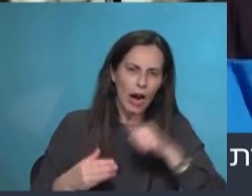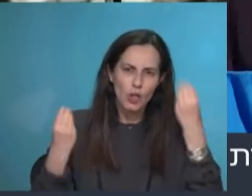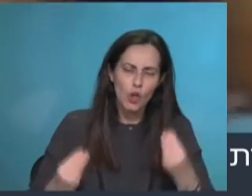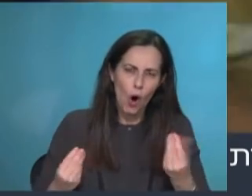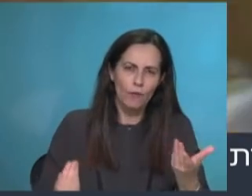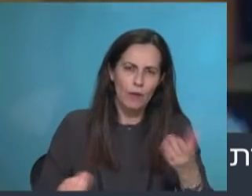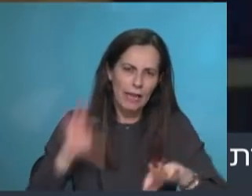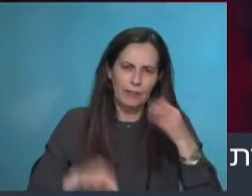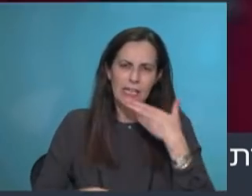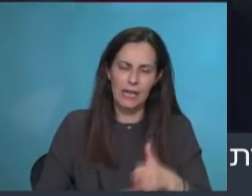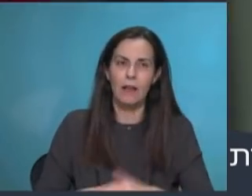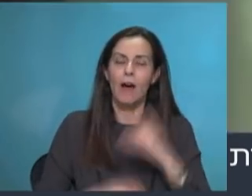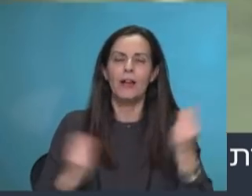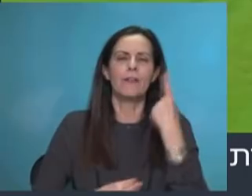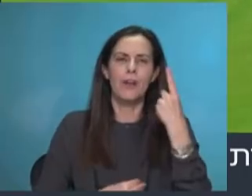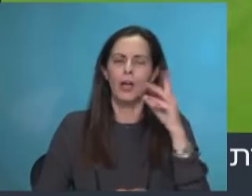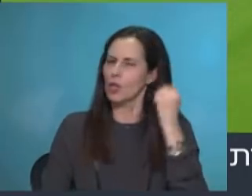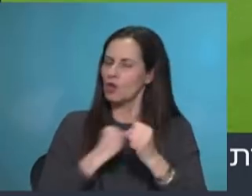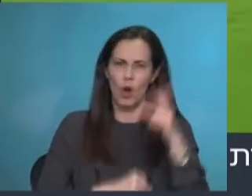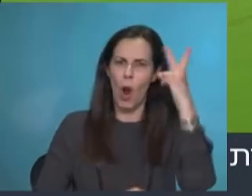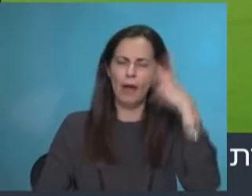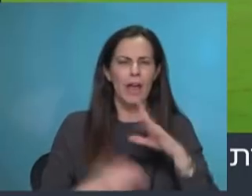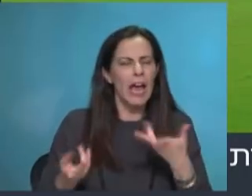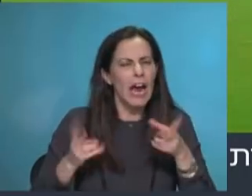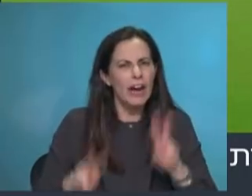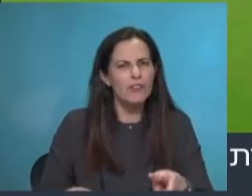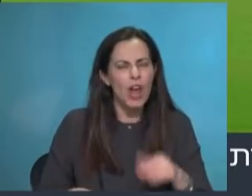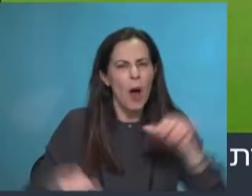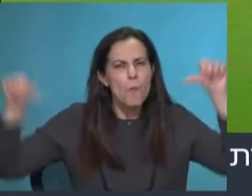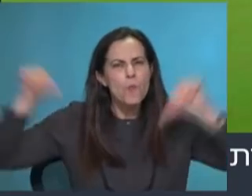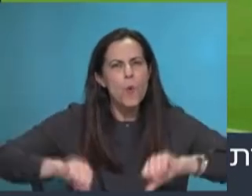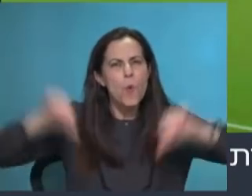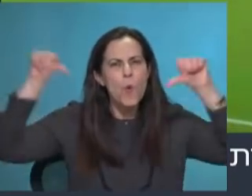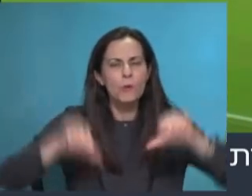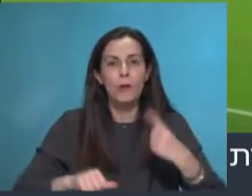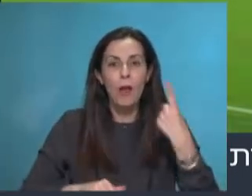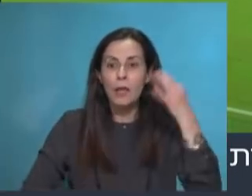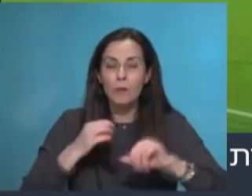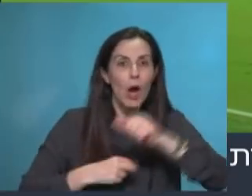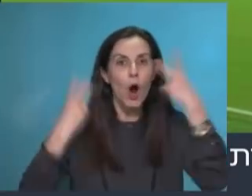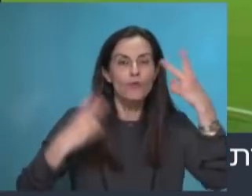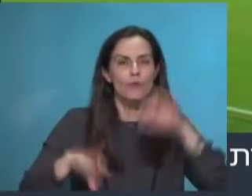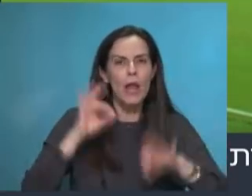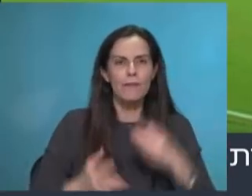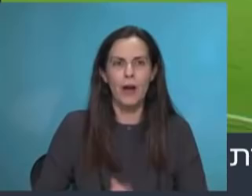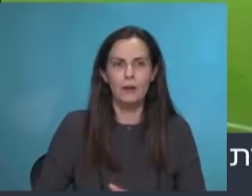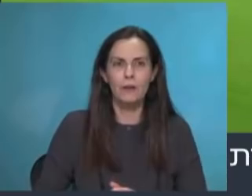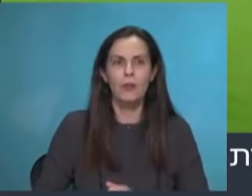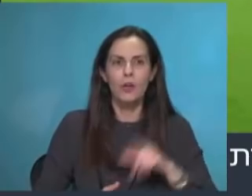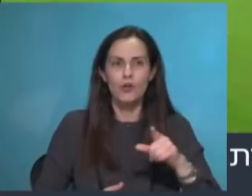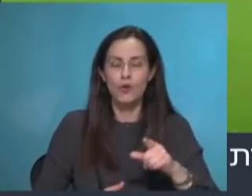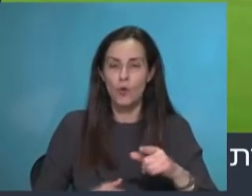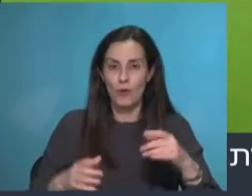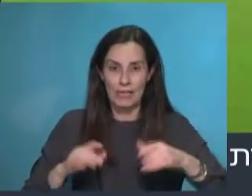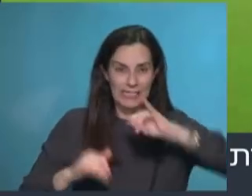national team. אבל דבר אחד הוא מתקשה להבין, איך אפשר לשרוק בוז לאחד משחקני המפתח של הנבחרת. הנה שוב, זהבי נוגע